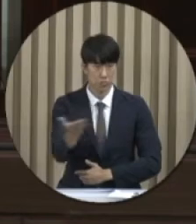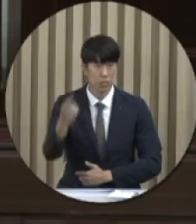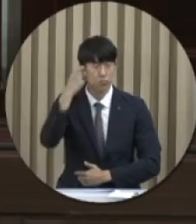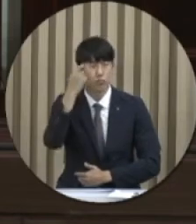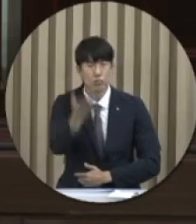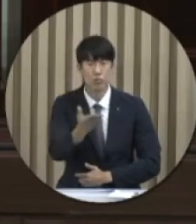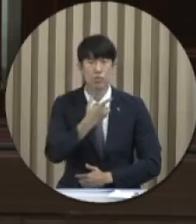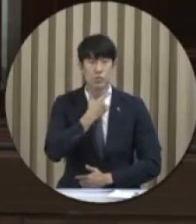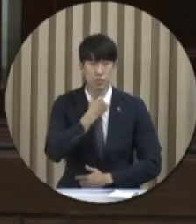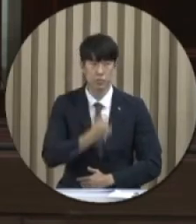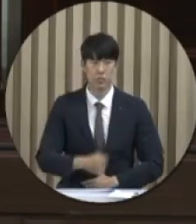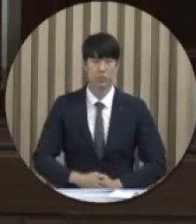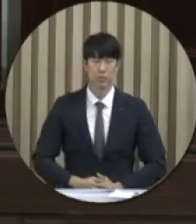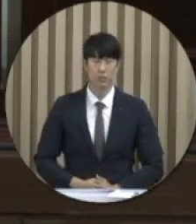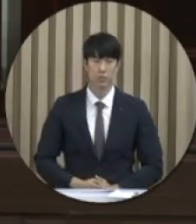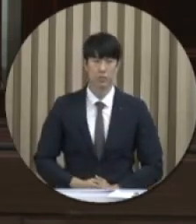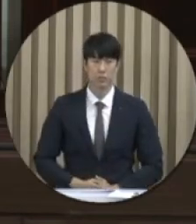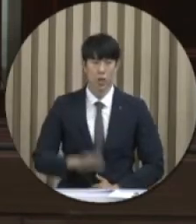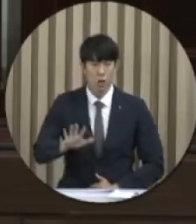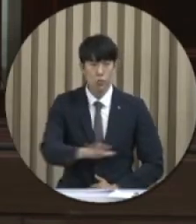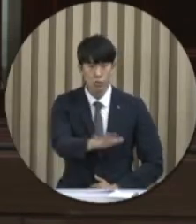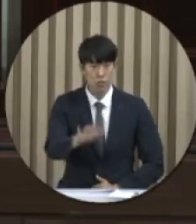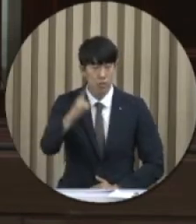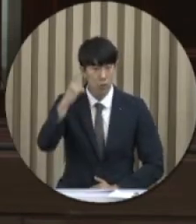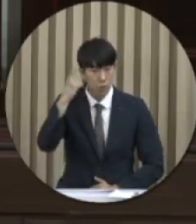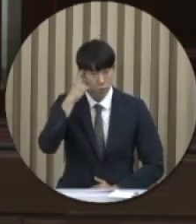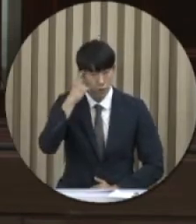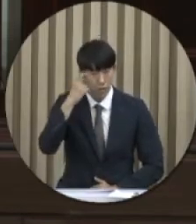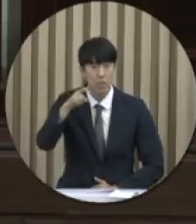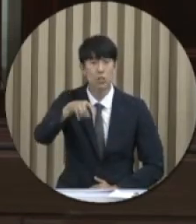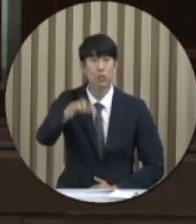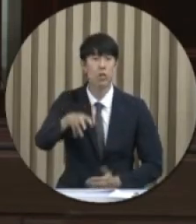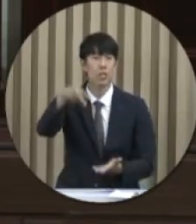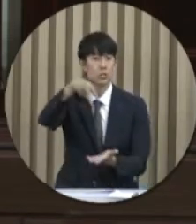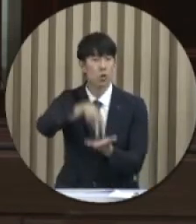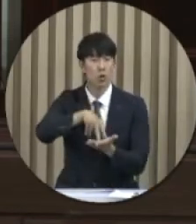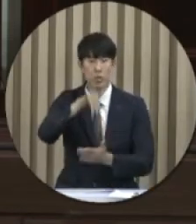싶습니다. 우리는 왜 여기에 서 있고